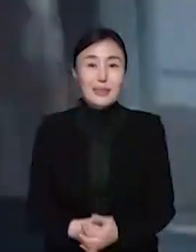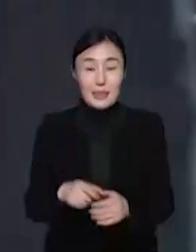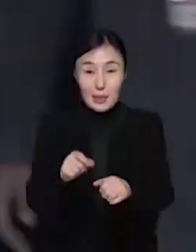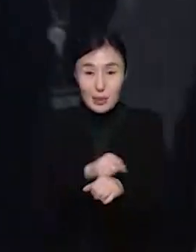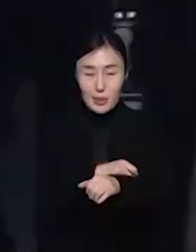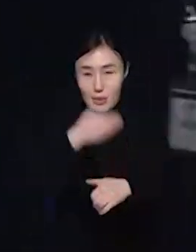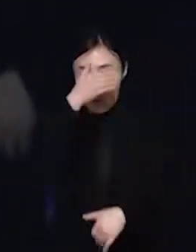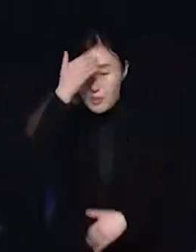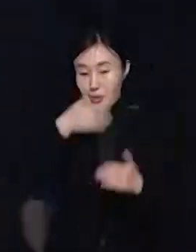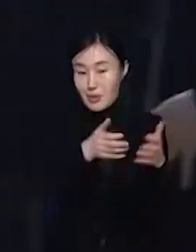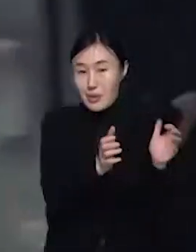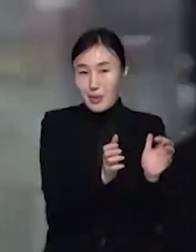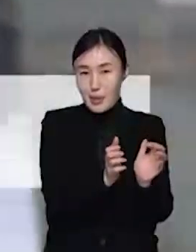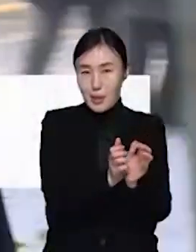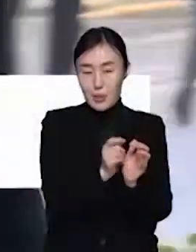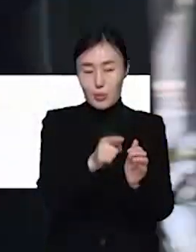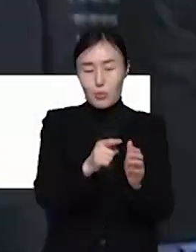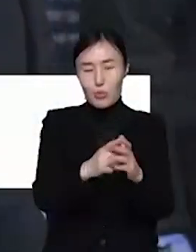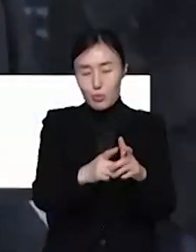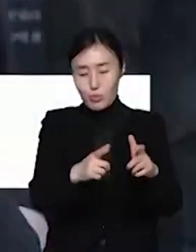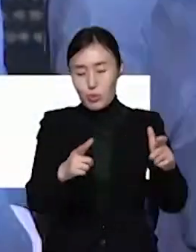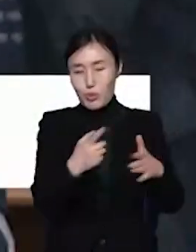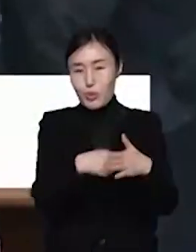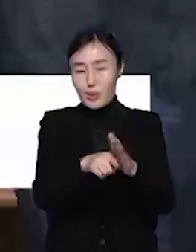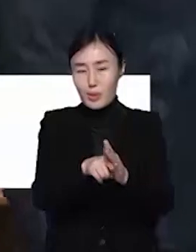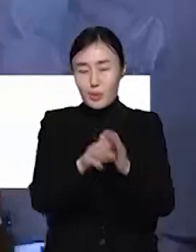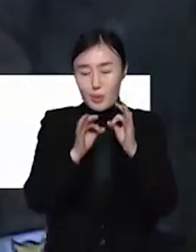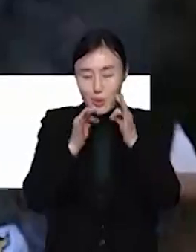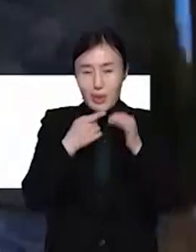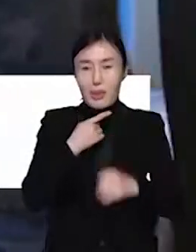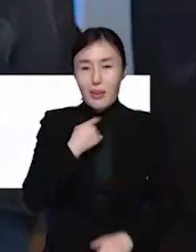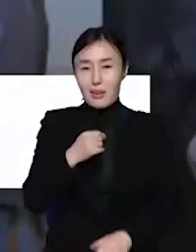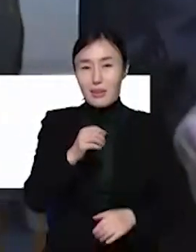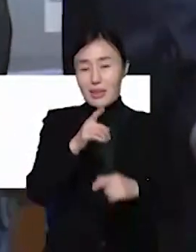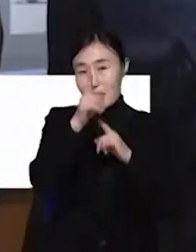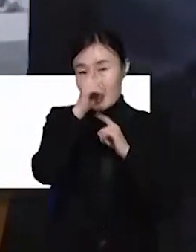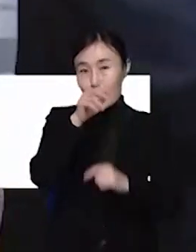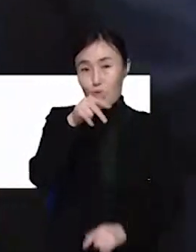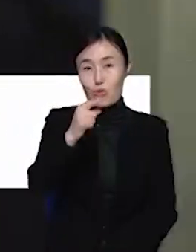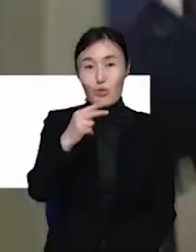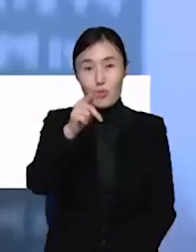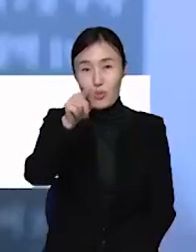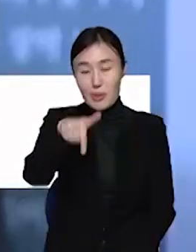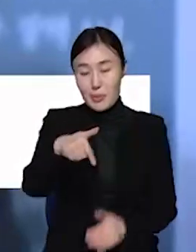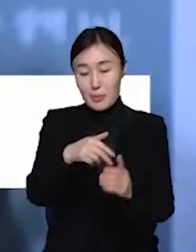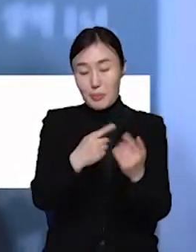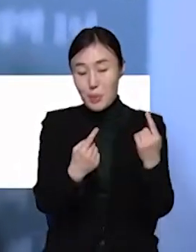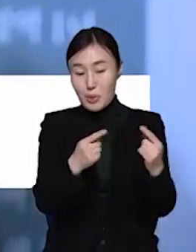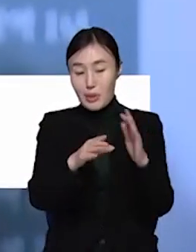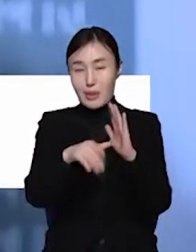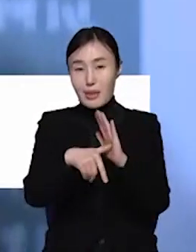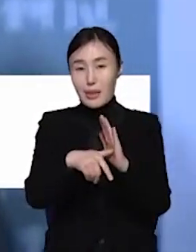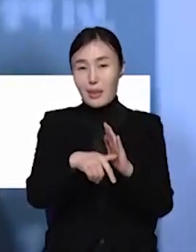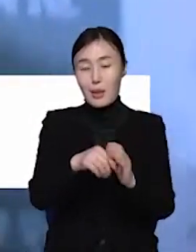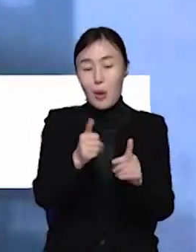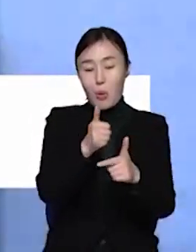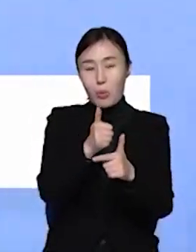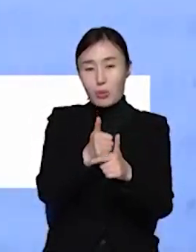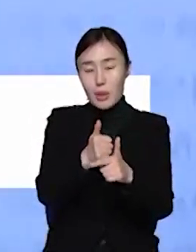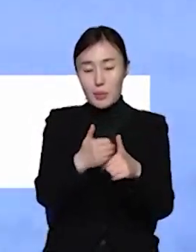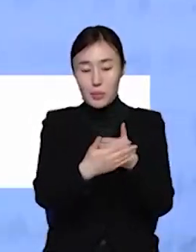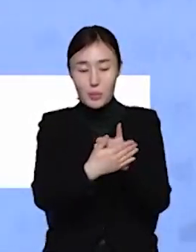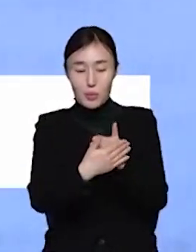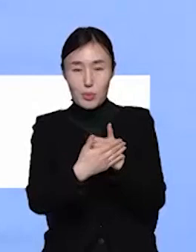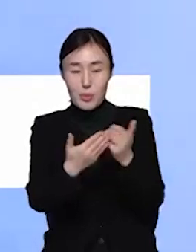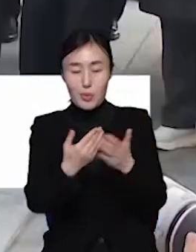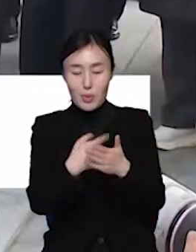특히 젊은 층과 외연 확장 등을 추구한 이준석 전 대표와 비교되면서 한 위원장의 입장에선 호남의 지지를 결코 간과할 수